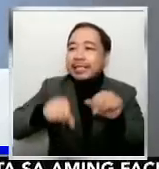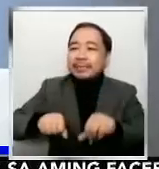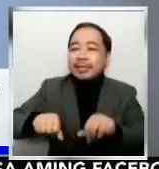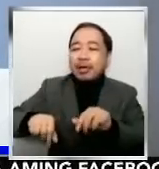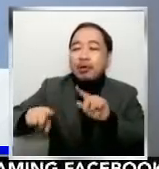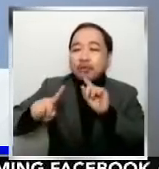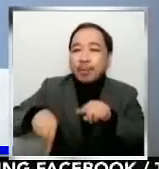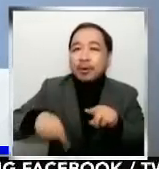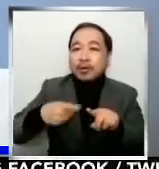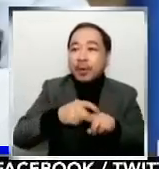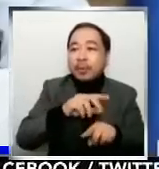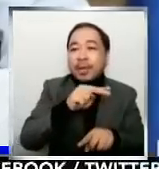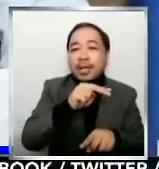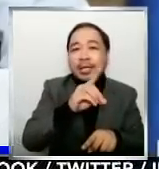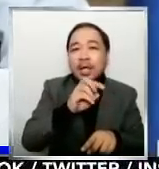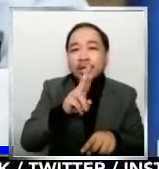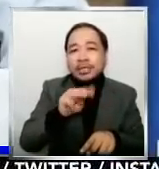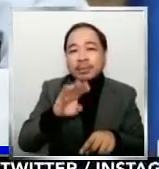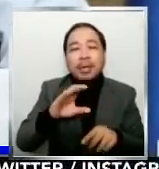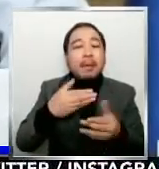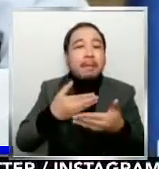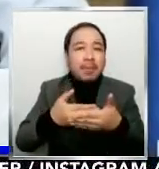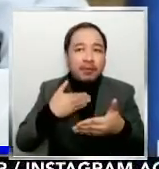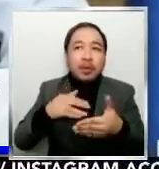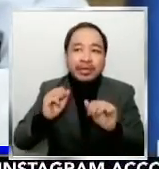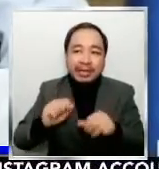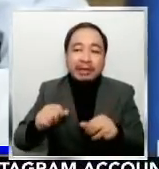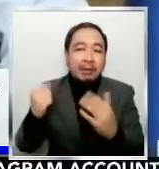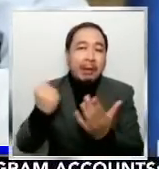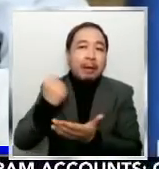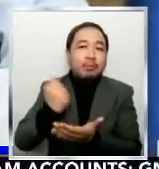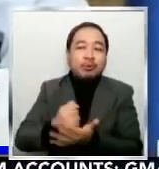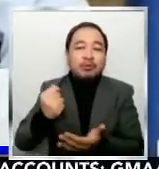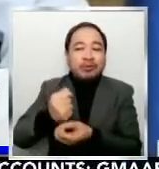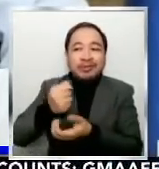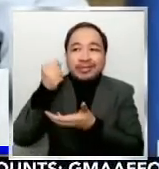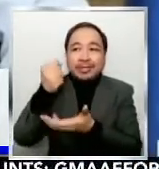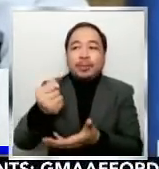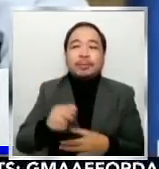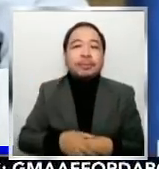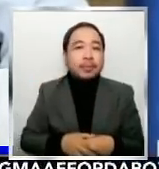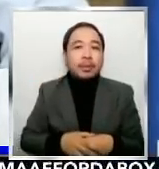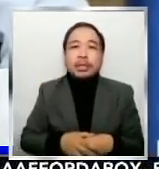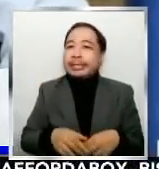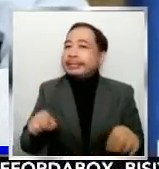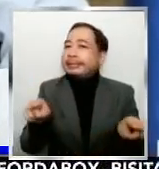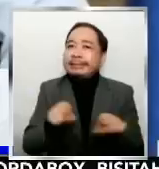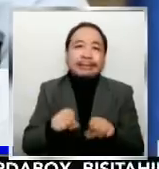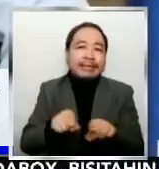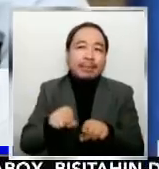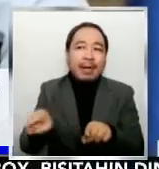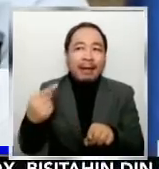maideklara. These are the things that are the stupid laws